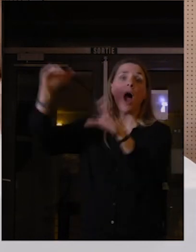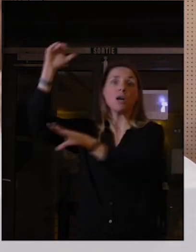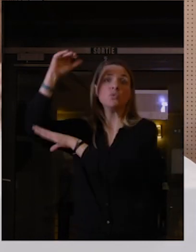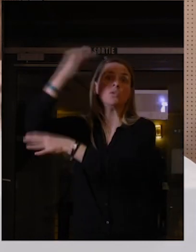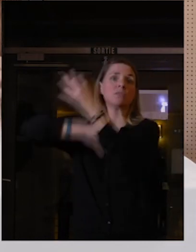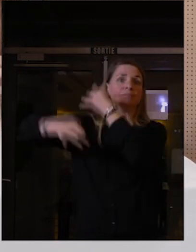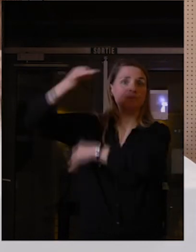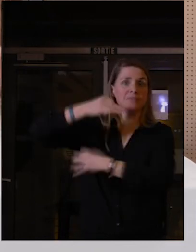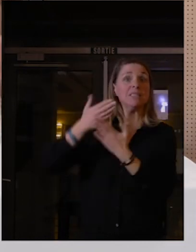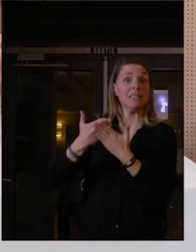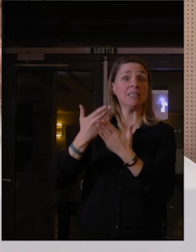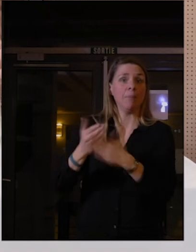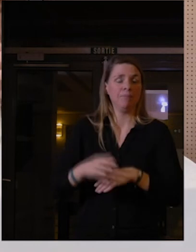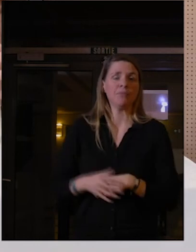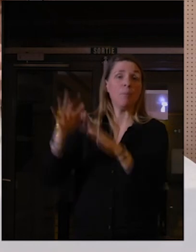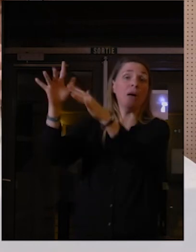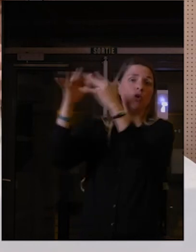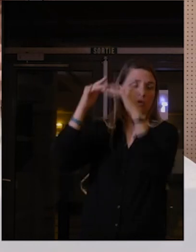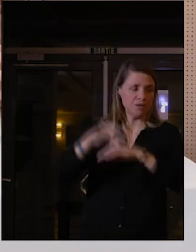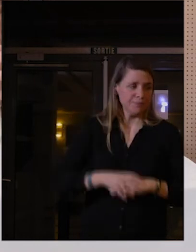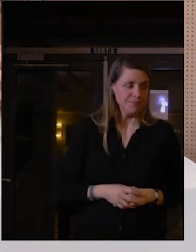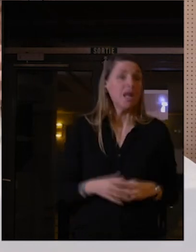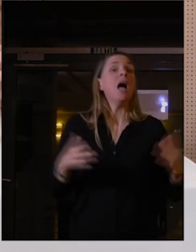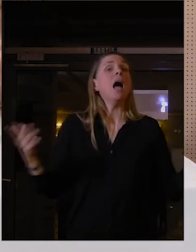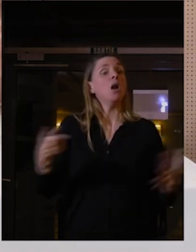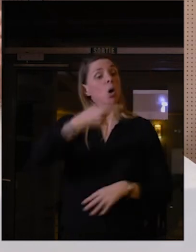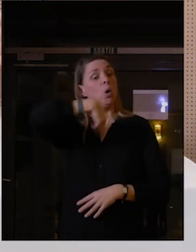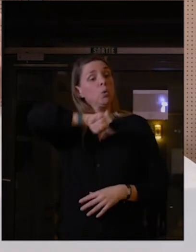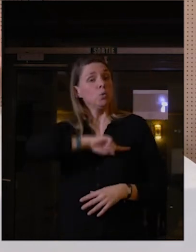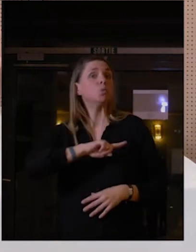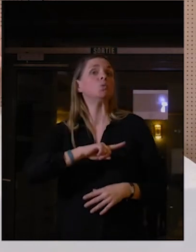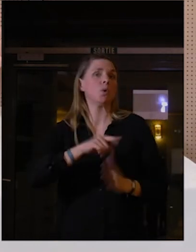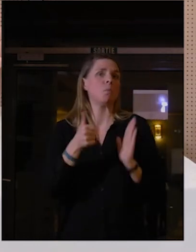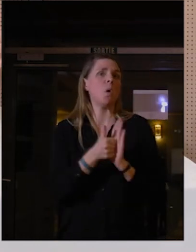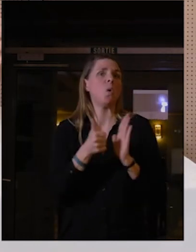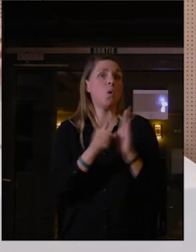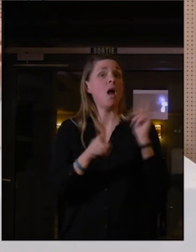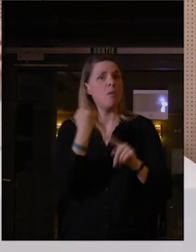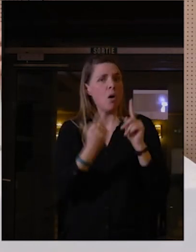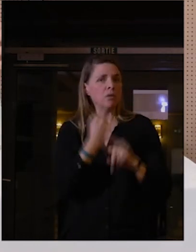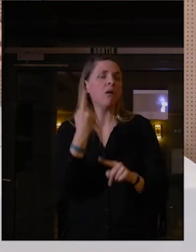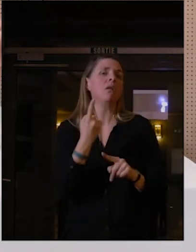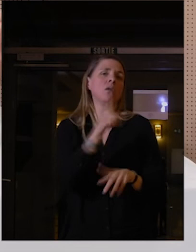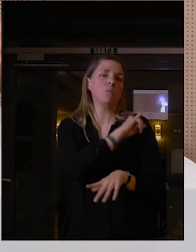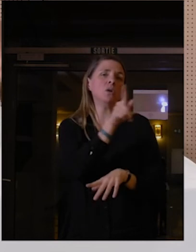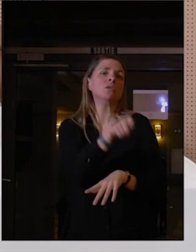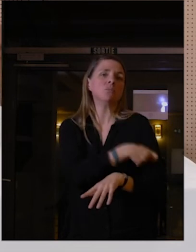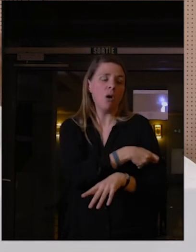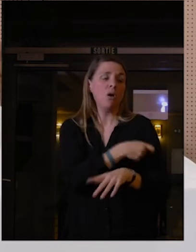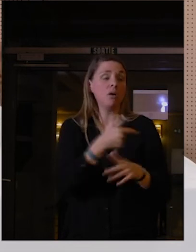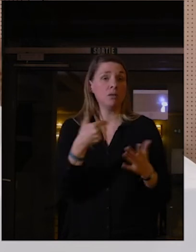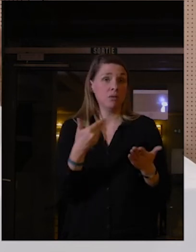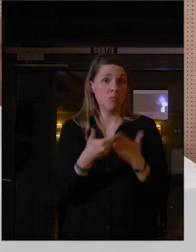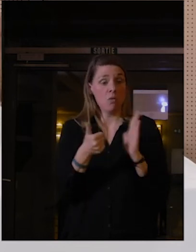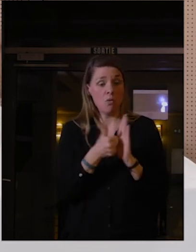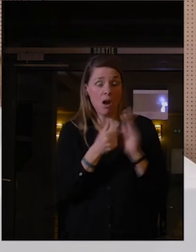Alors c'est pour ça, je pense que c'est important que nous, actrices ou acteurs de notre sport ou de notre discipline, on puisse à